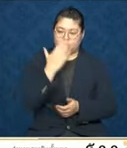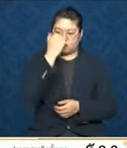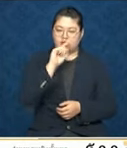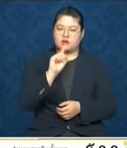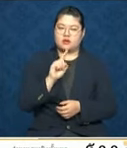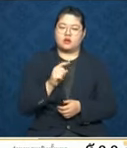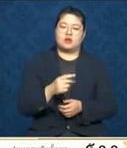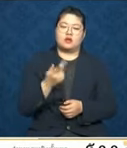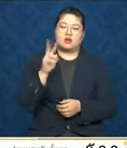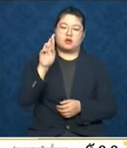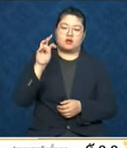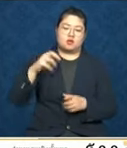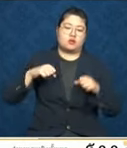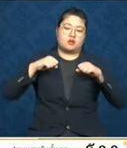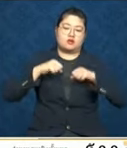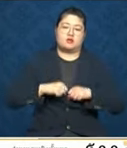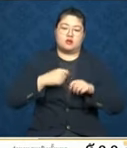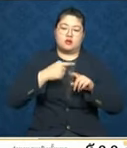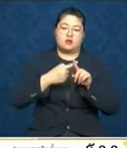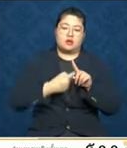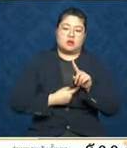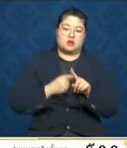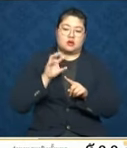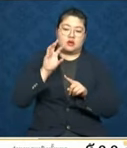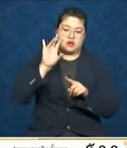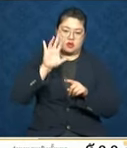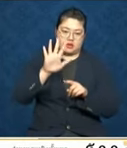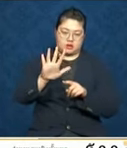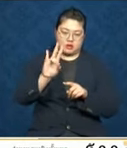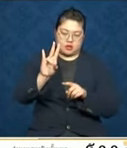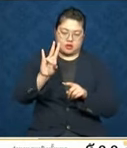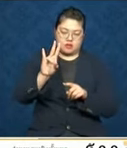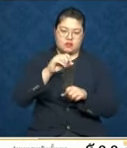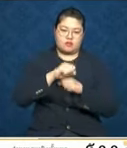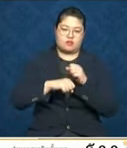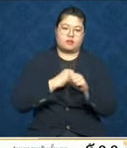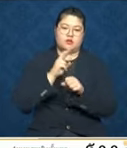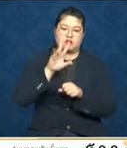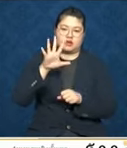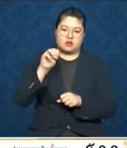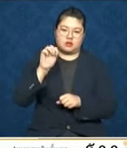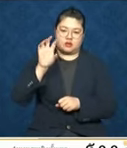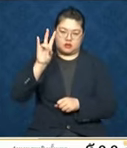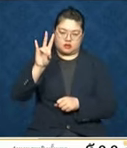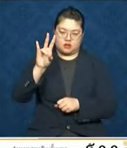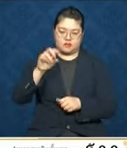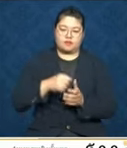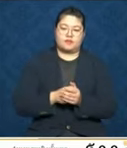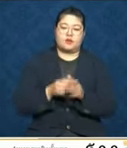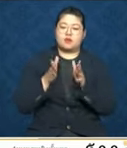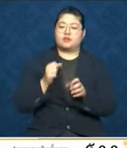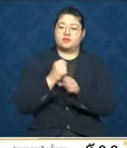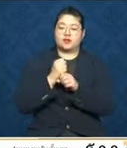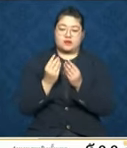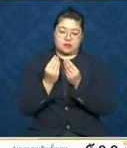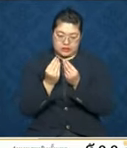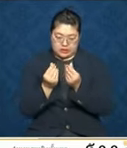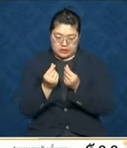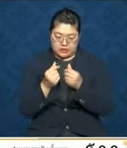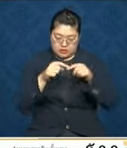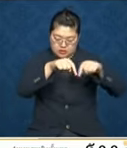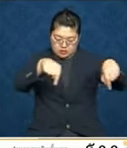ามมติครม6กรกฎาคม2547ให้ราษฎรเจ้าของที่ดินนำเจ้าหน้าที่ที่ดินรางวัดนะครับ